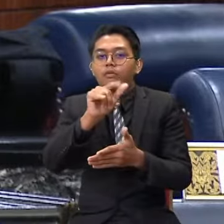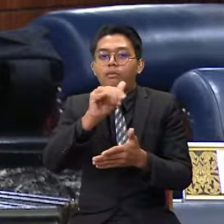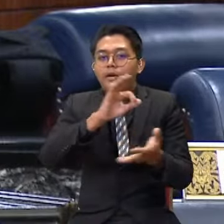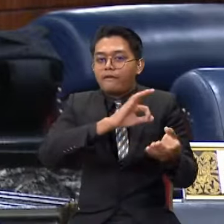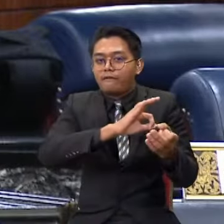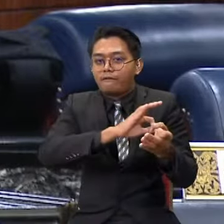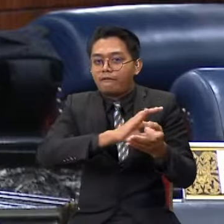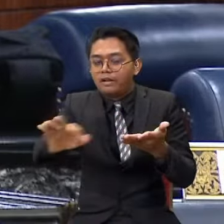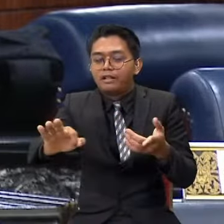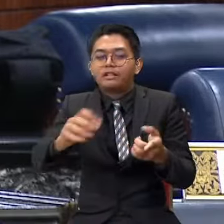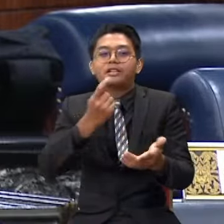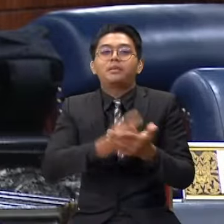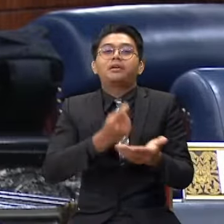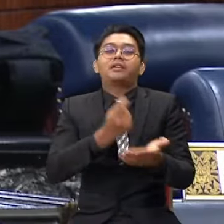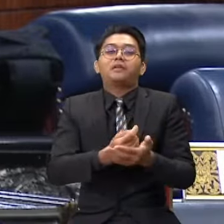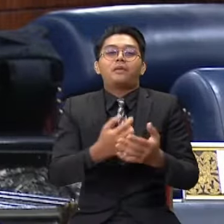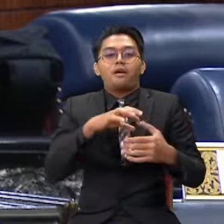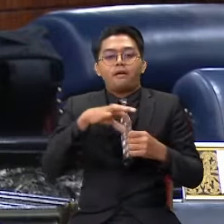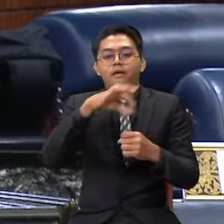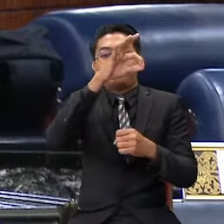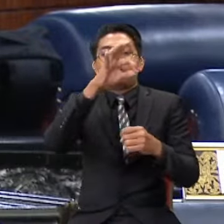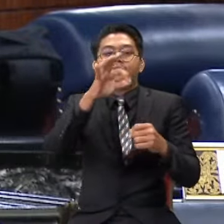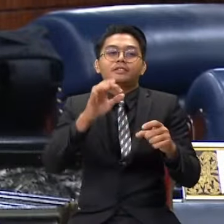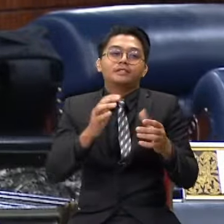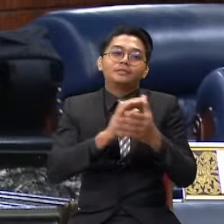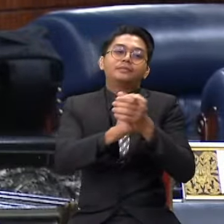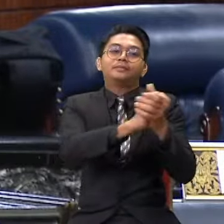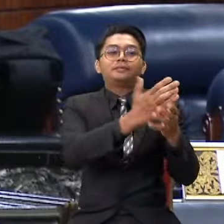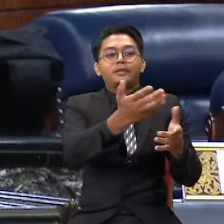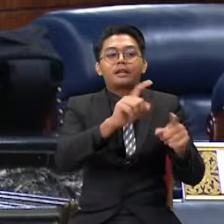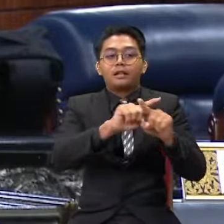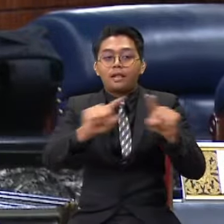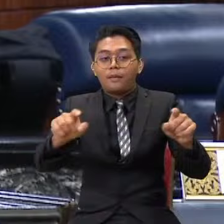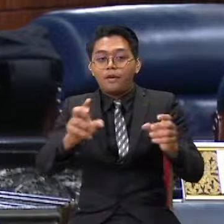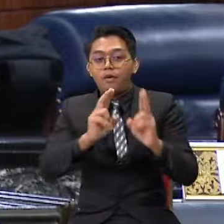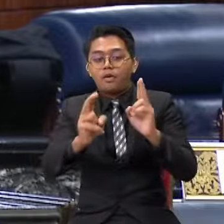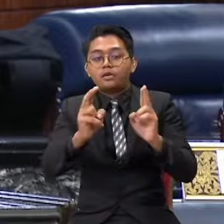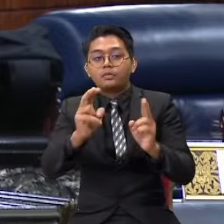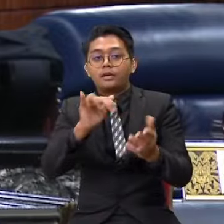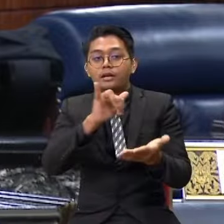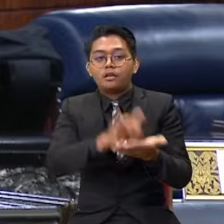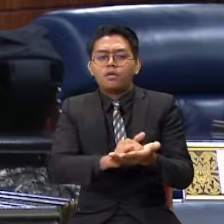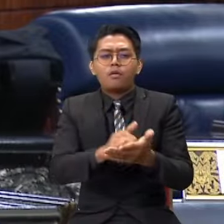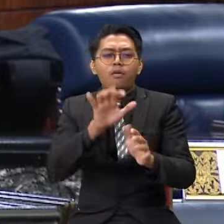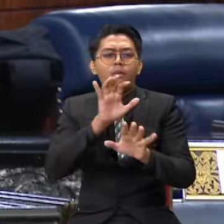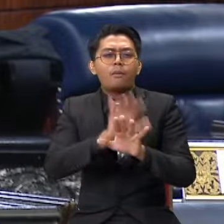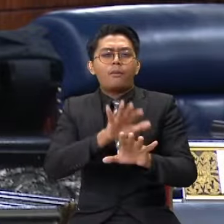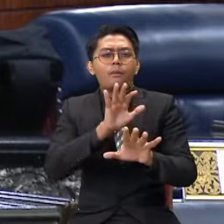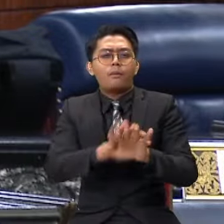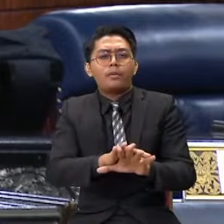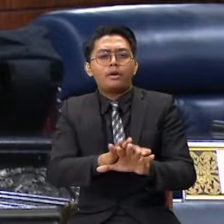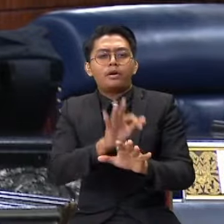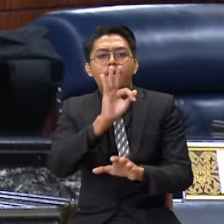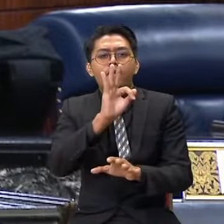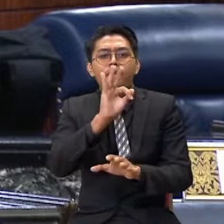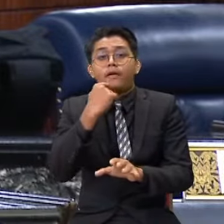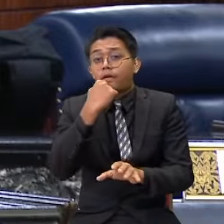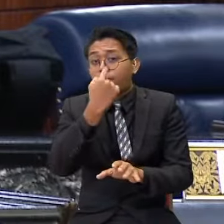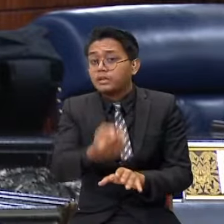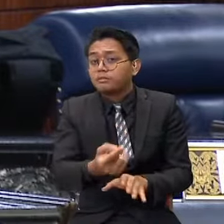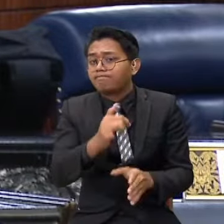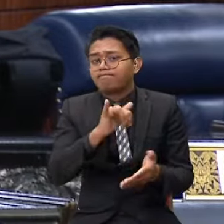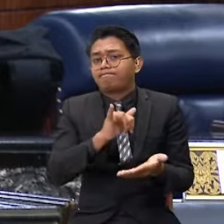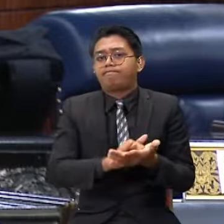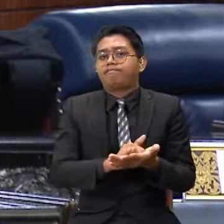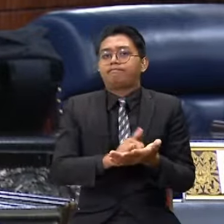tiba-tiba bersemangat saya ucapkan tahniah tapi dalam ucapan tersebut banyak-banyak fakta separuh masa ataupun half facts